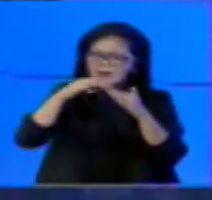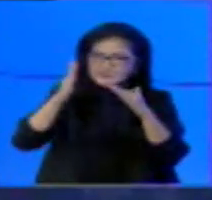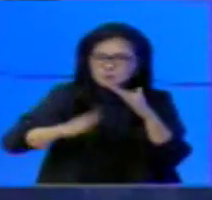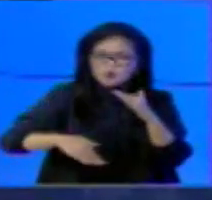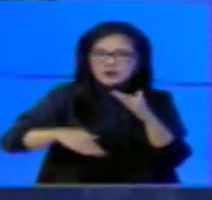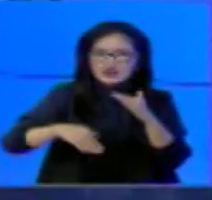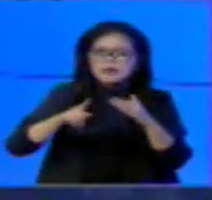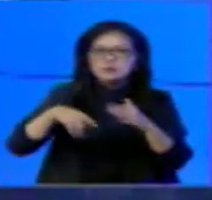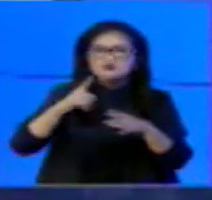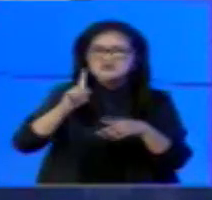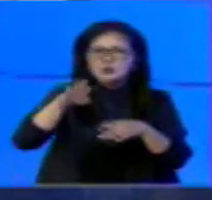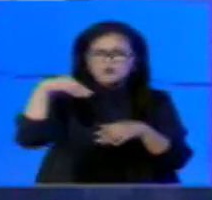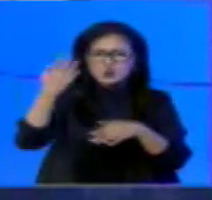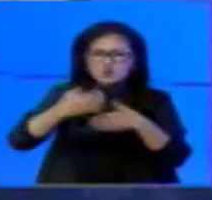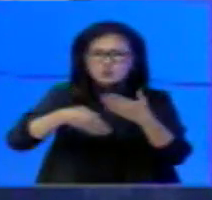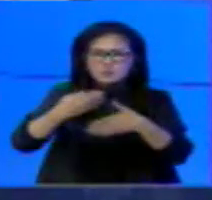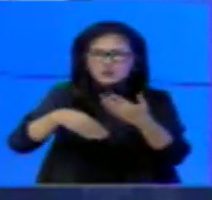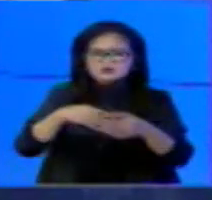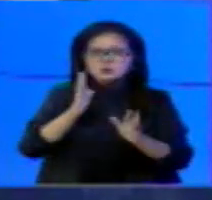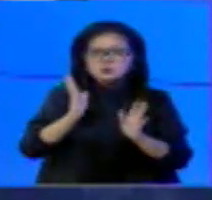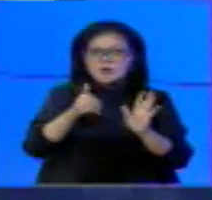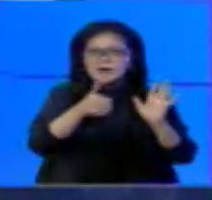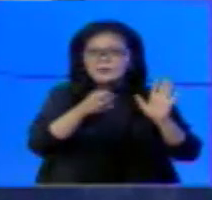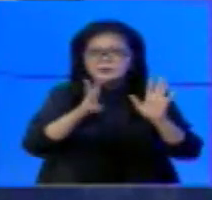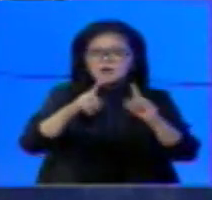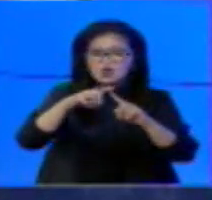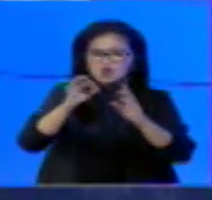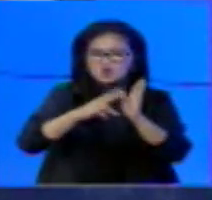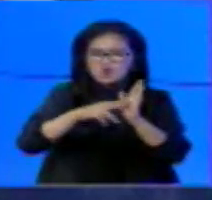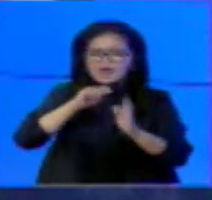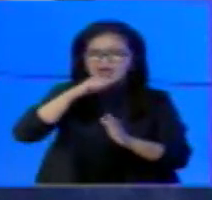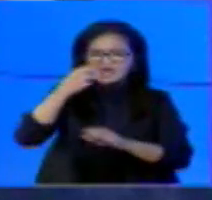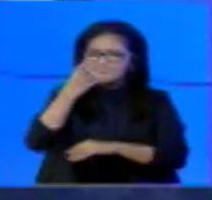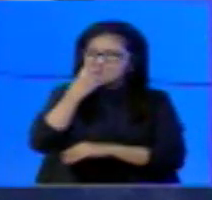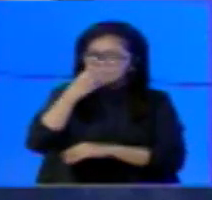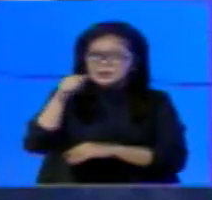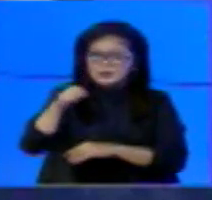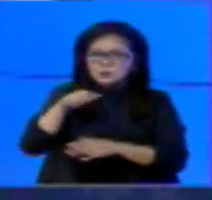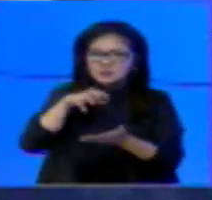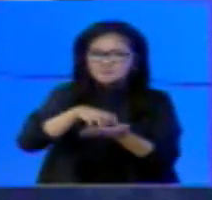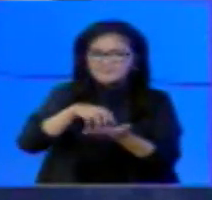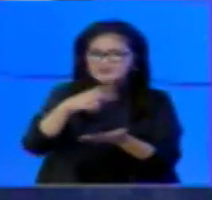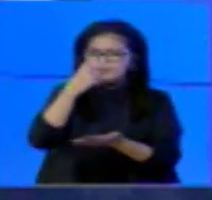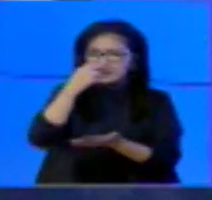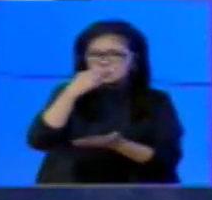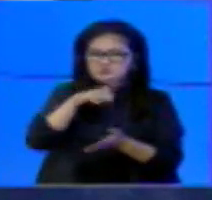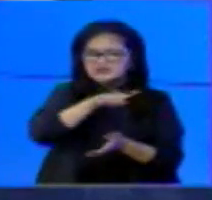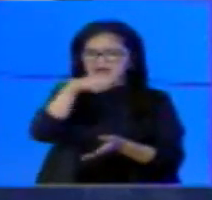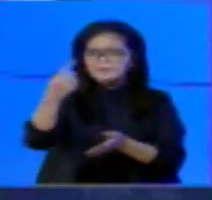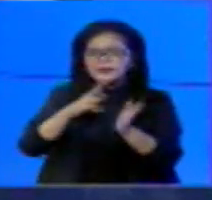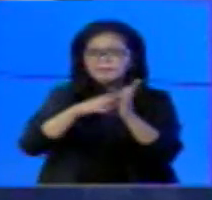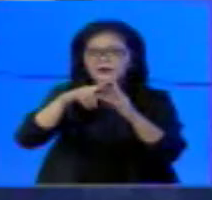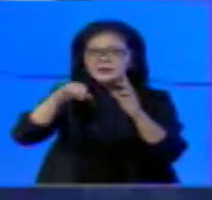sudah 63 ton daging babi mirip daging sapi dijual ke sejumlah wilayah di Kabupaten Bandung hingga